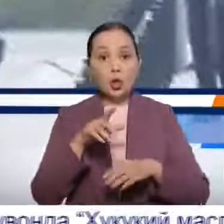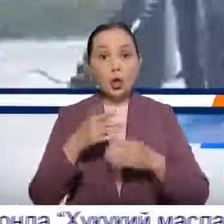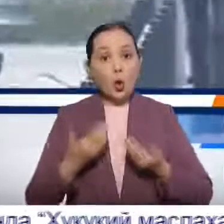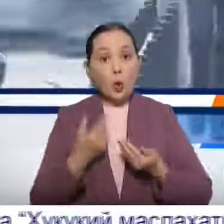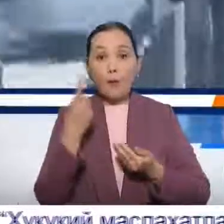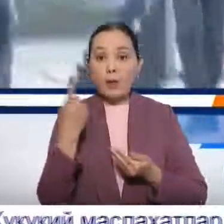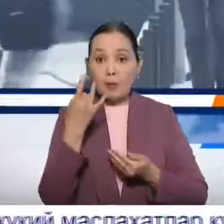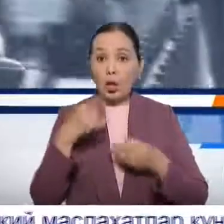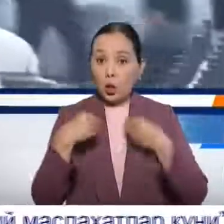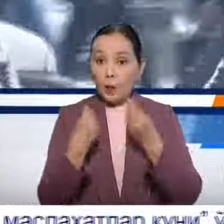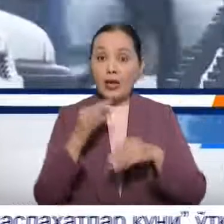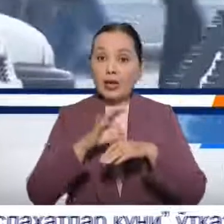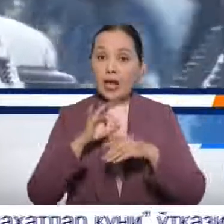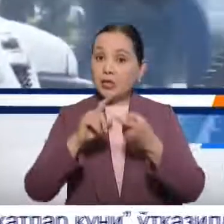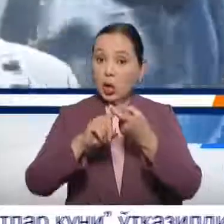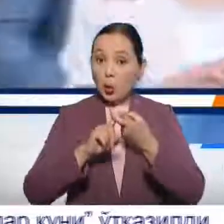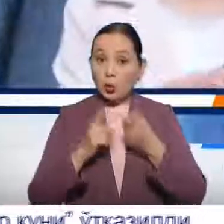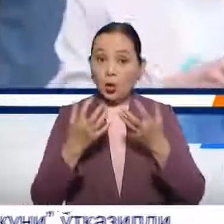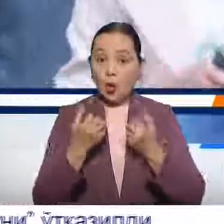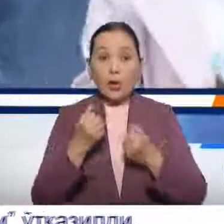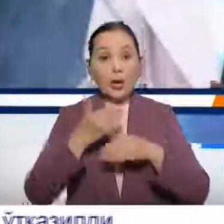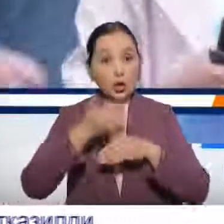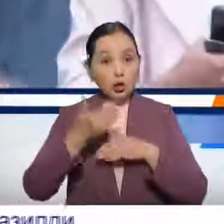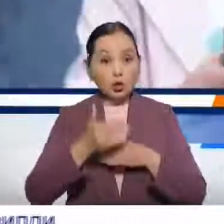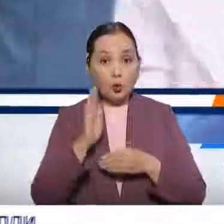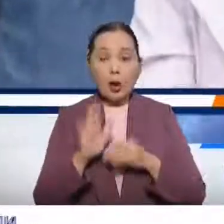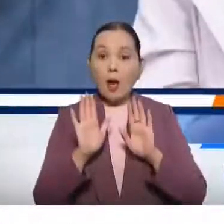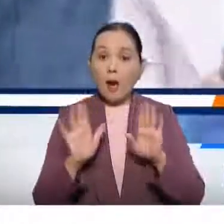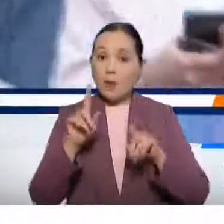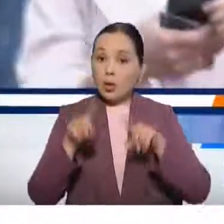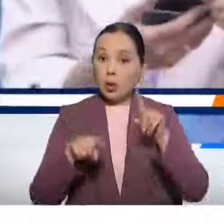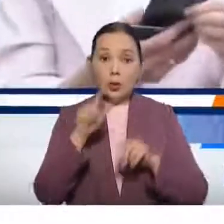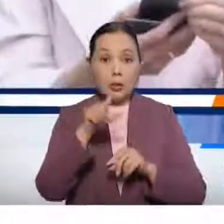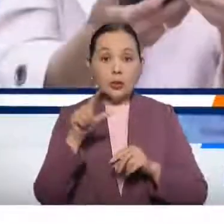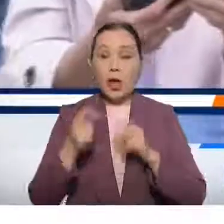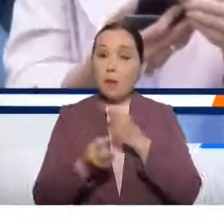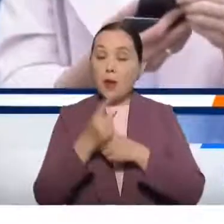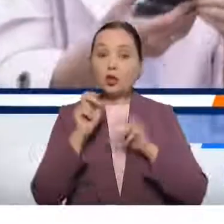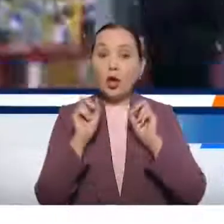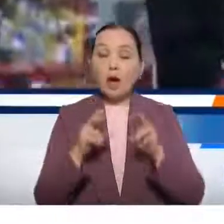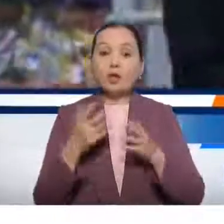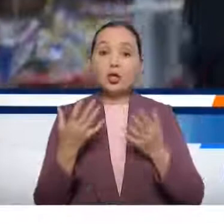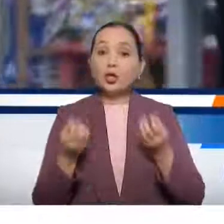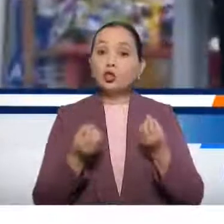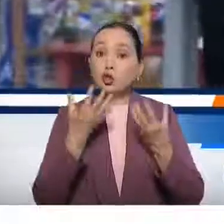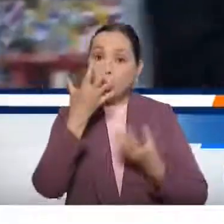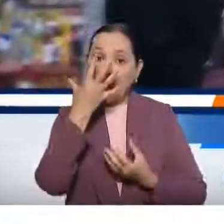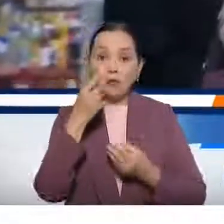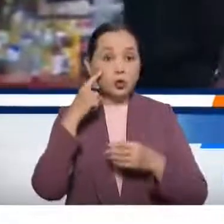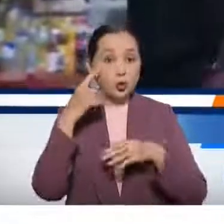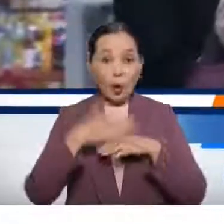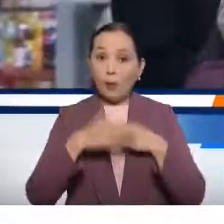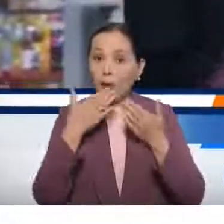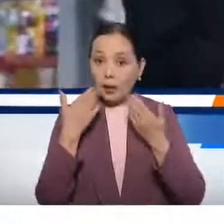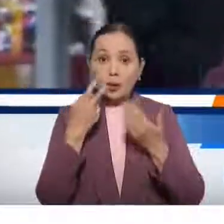marotaba beriladi. Kasallikni yuqtirib olgach esa kech bo'ladi. Ammo ayrim yurtdoshlarimiz mavjud xavfning nechog'lik jiddiy ekanligini hali tushunib